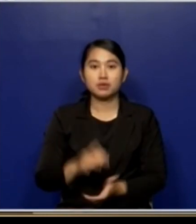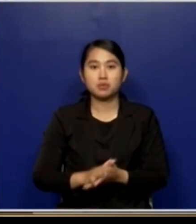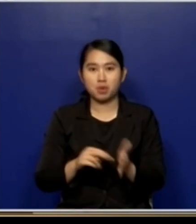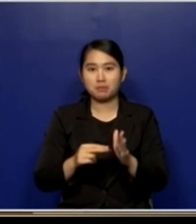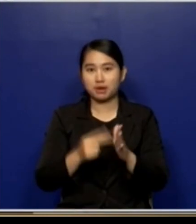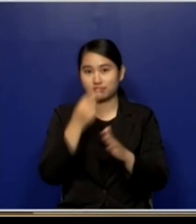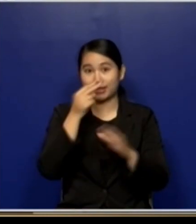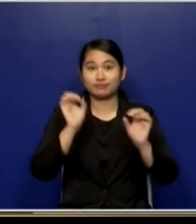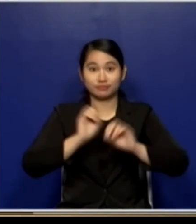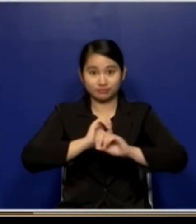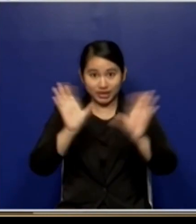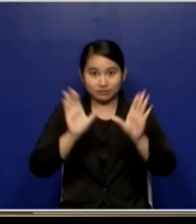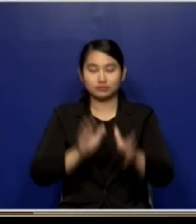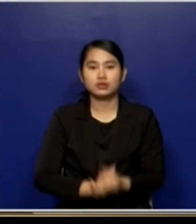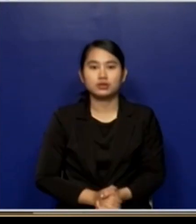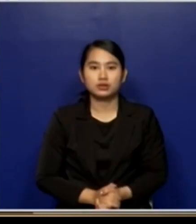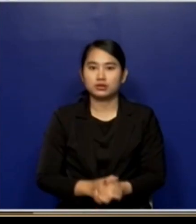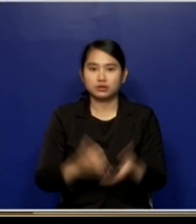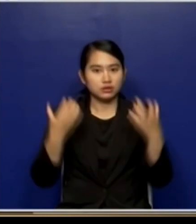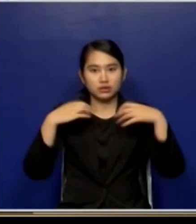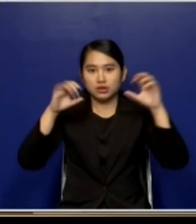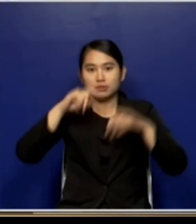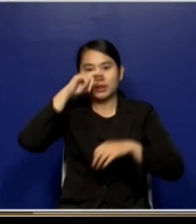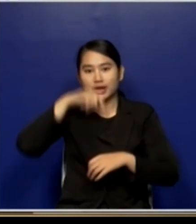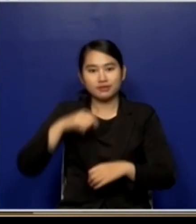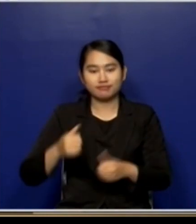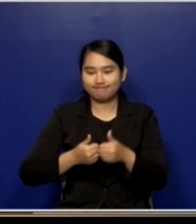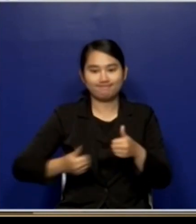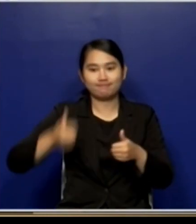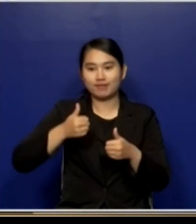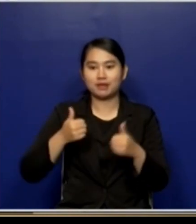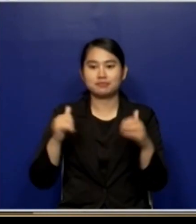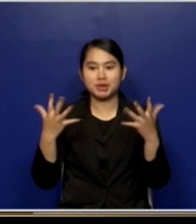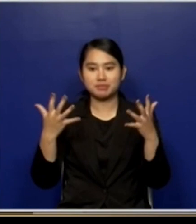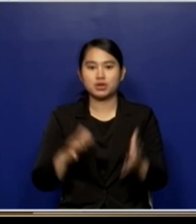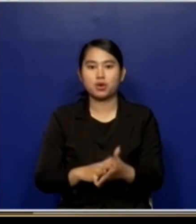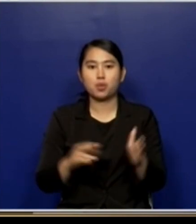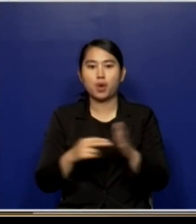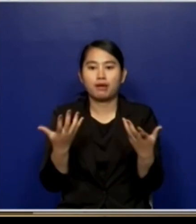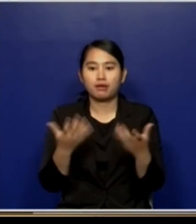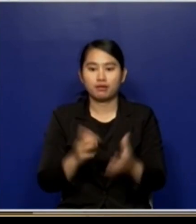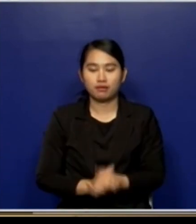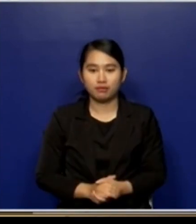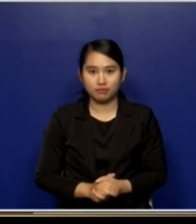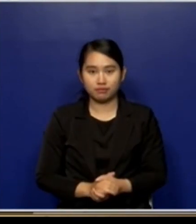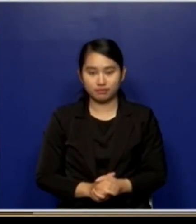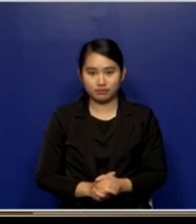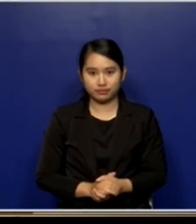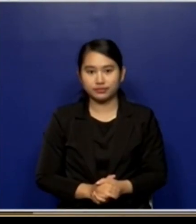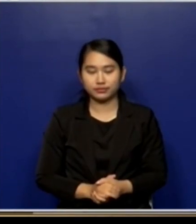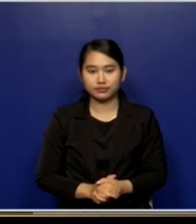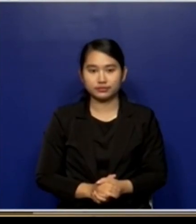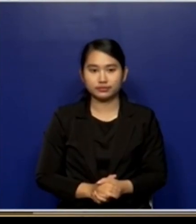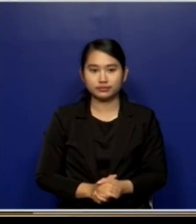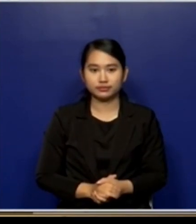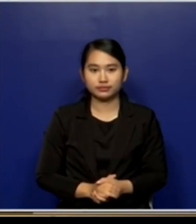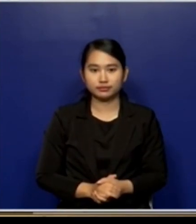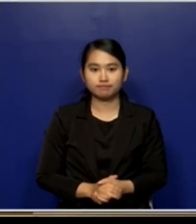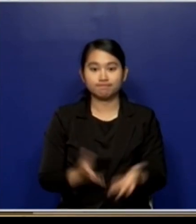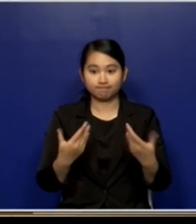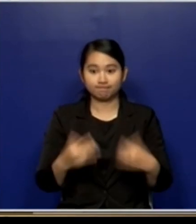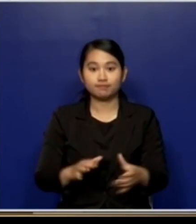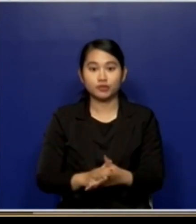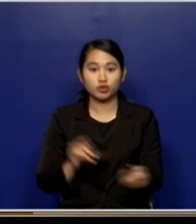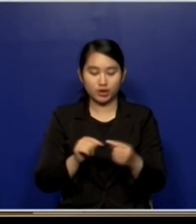ที่ประจักษ์แล้วว่าไทยไม่มีหน้าตาชนะแล้ววันนี้ประยุทธ์จะเอาที่ไหนไปชนะรัตน์เหตุนี้ค่ะตีการตั้ง